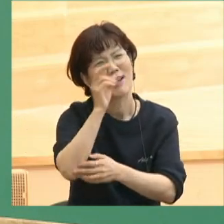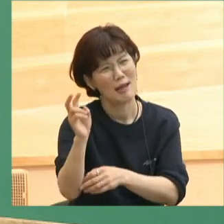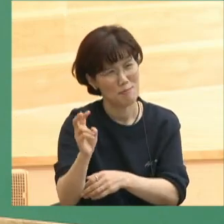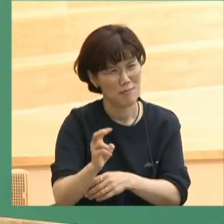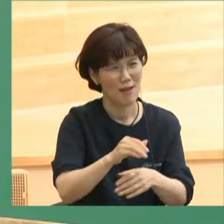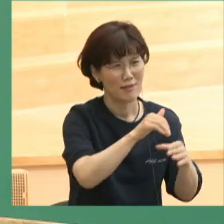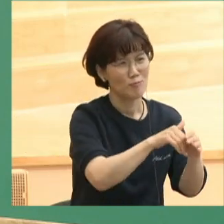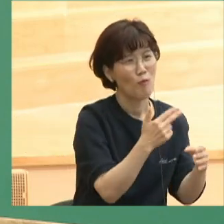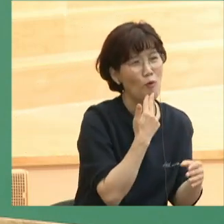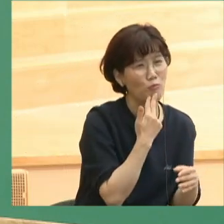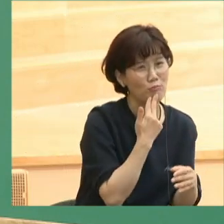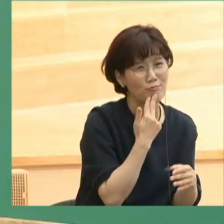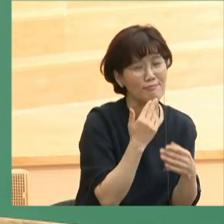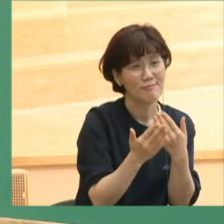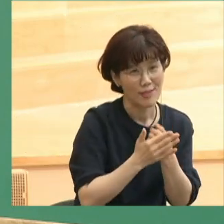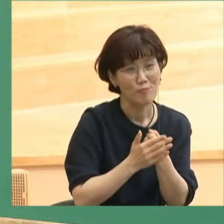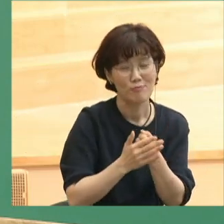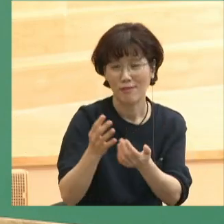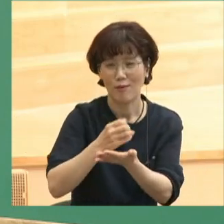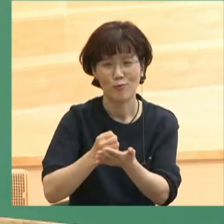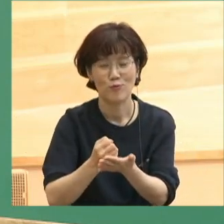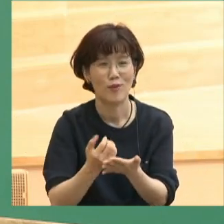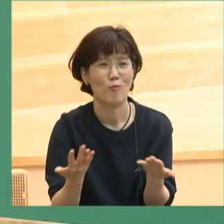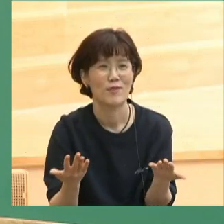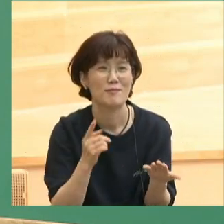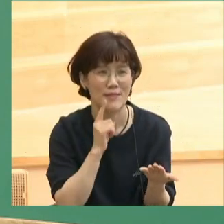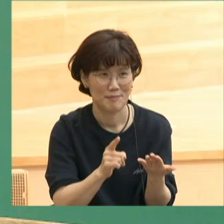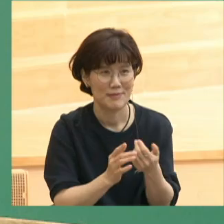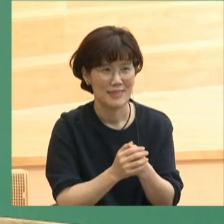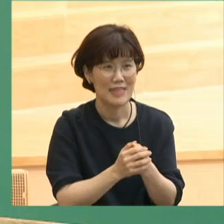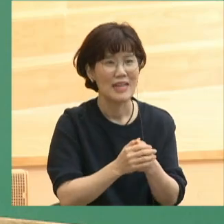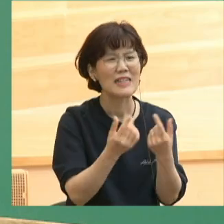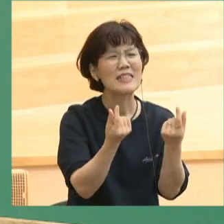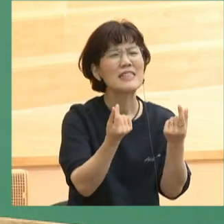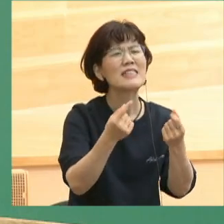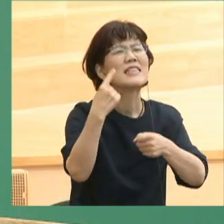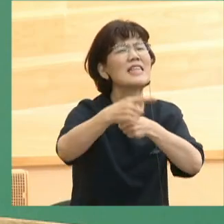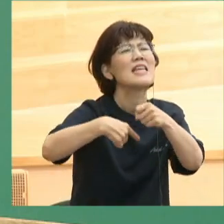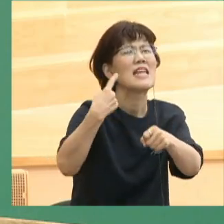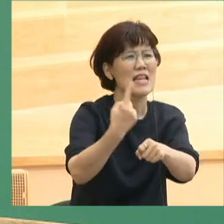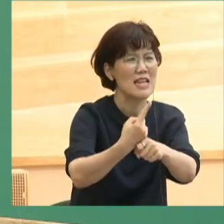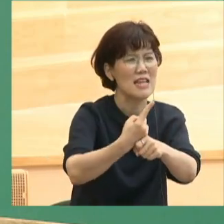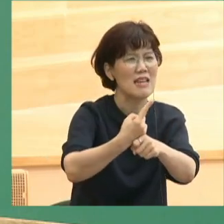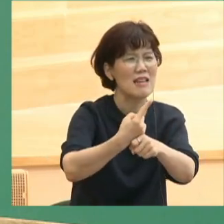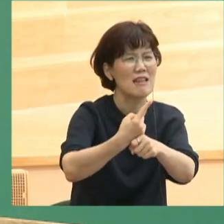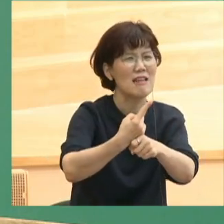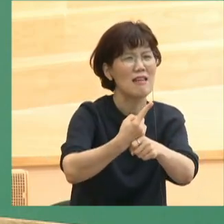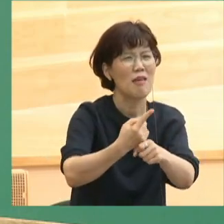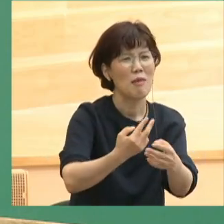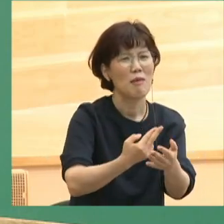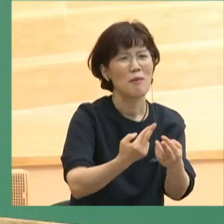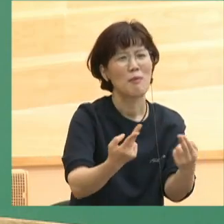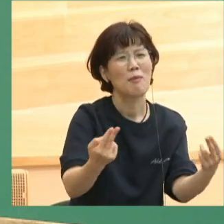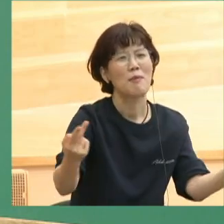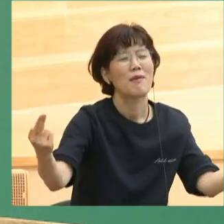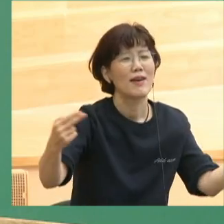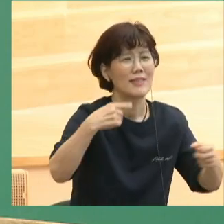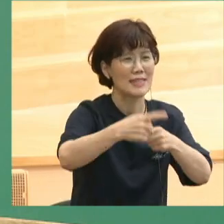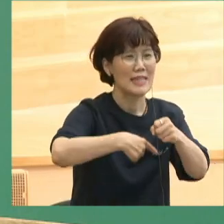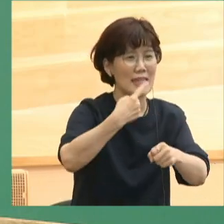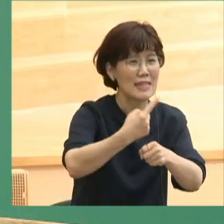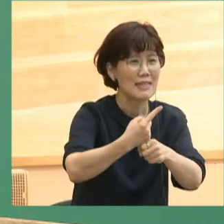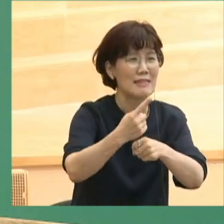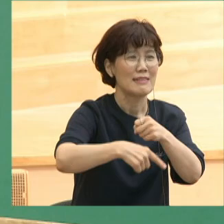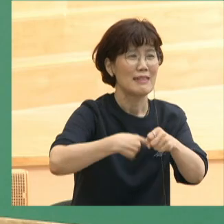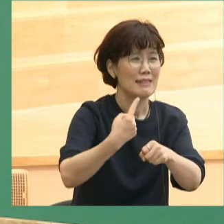않았으니까 거둘 게 없죠. 그런 한 해, 빈손의 한 해, 별로 심은 것이 없어서 거둘